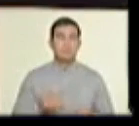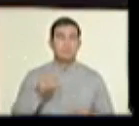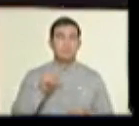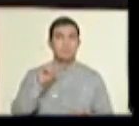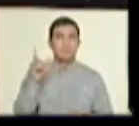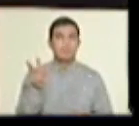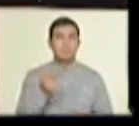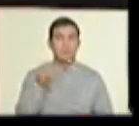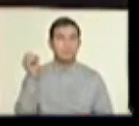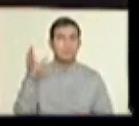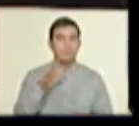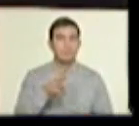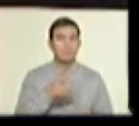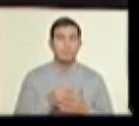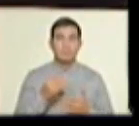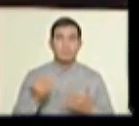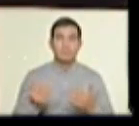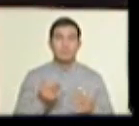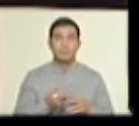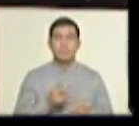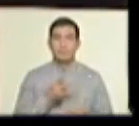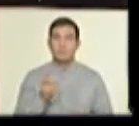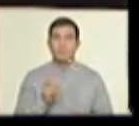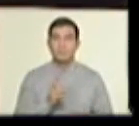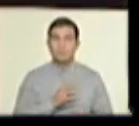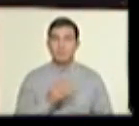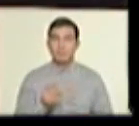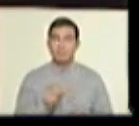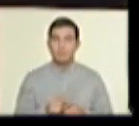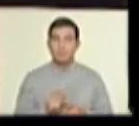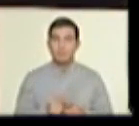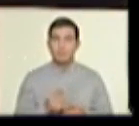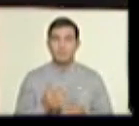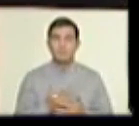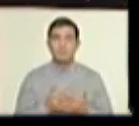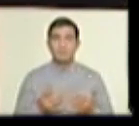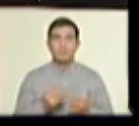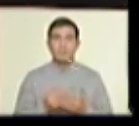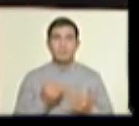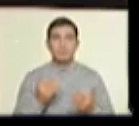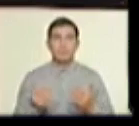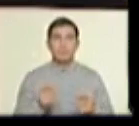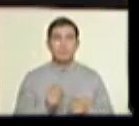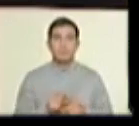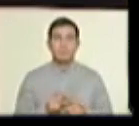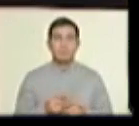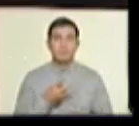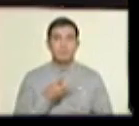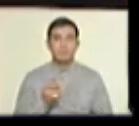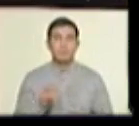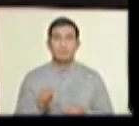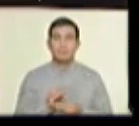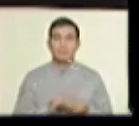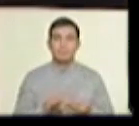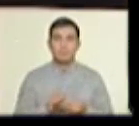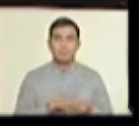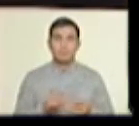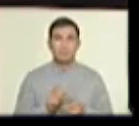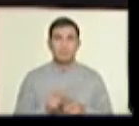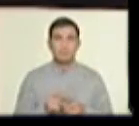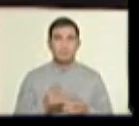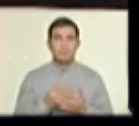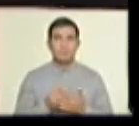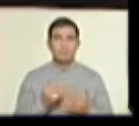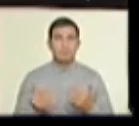quyosh. Biz juft ot hosil qildik. Xo'sh, siz ham berilgan so'zlardan juft va takroriy otlar hosil